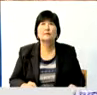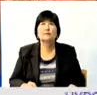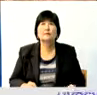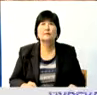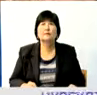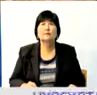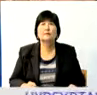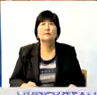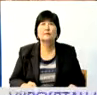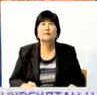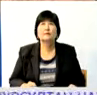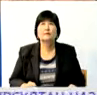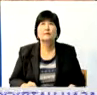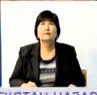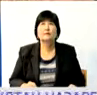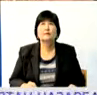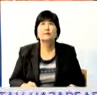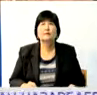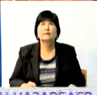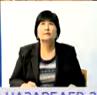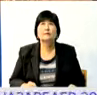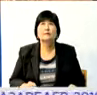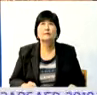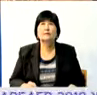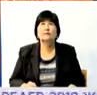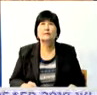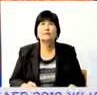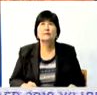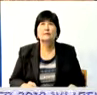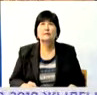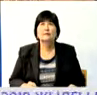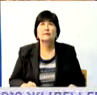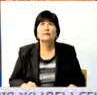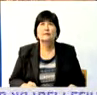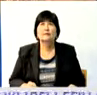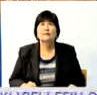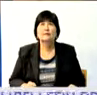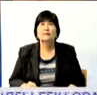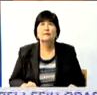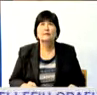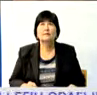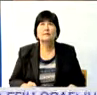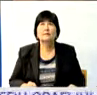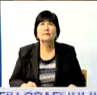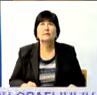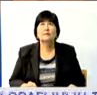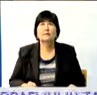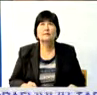бақырында құрбан етті өзіңді. Ұлтшылдығын оларға жау көрініп,